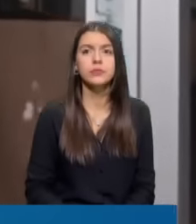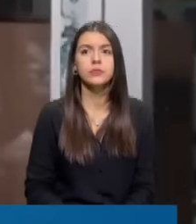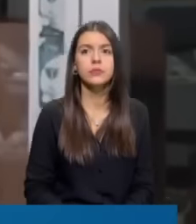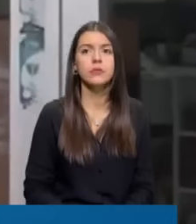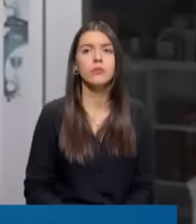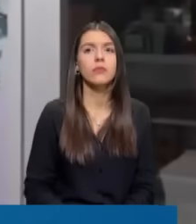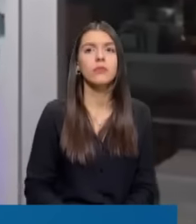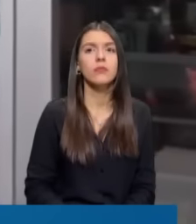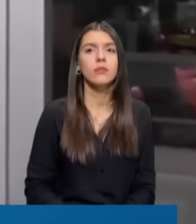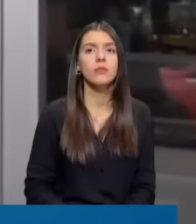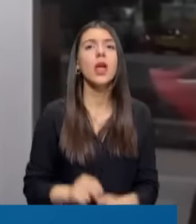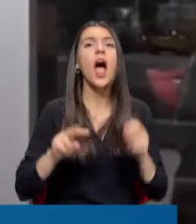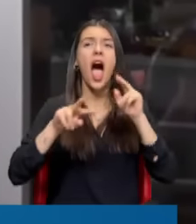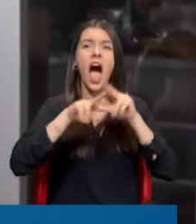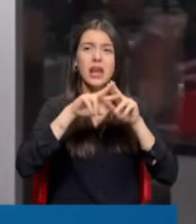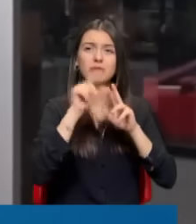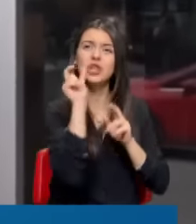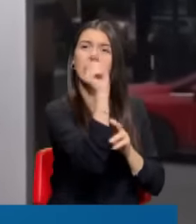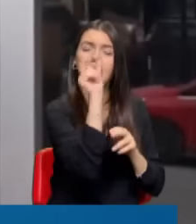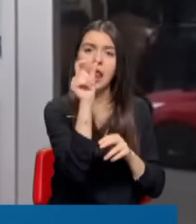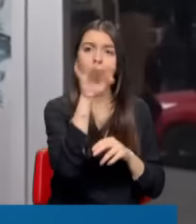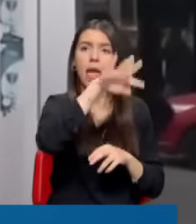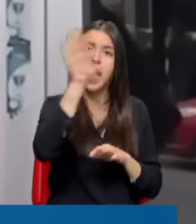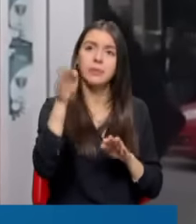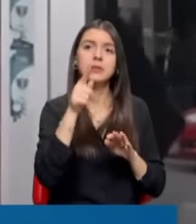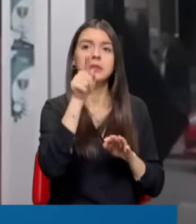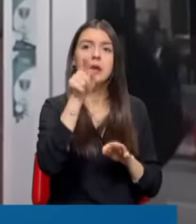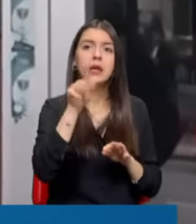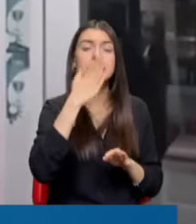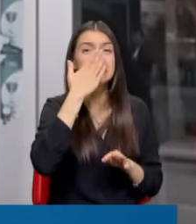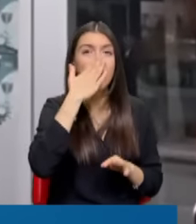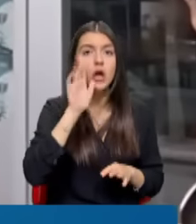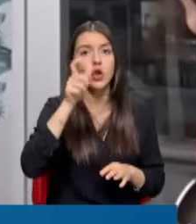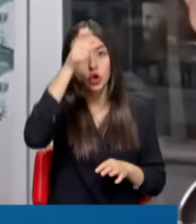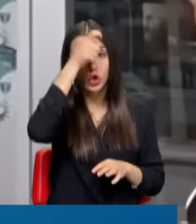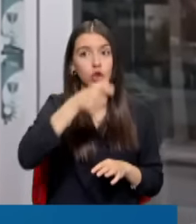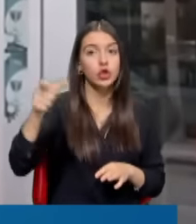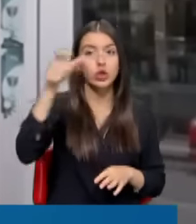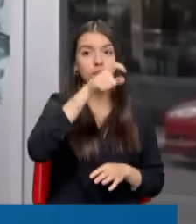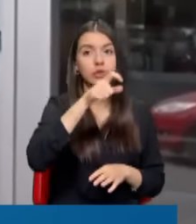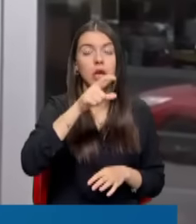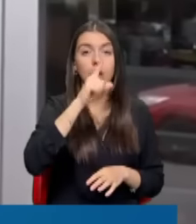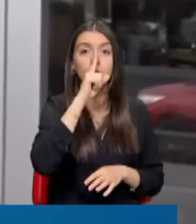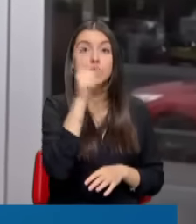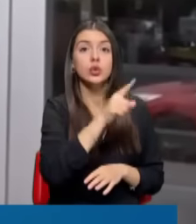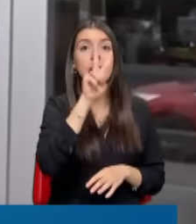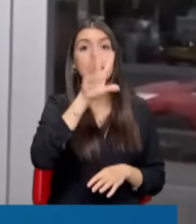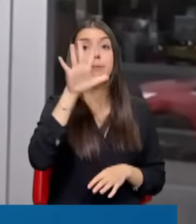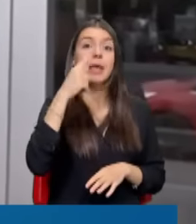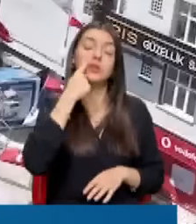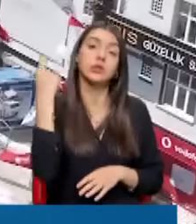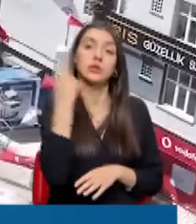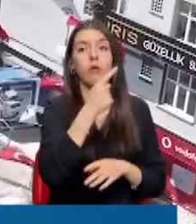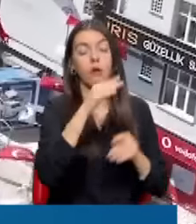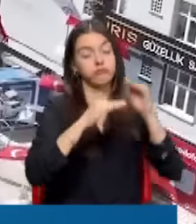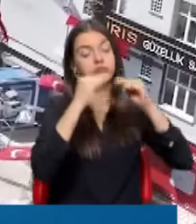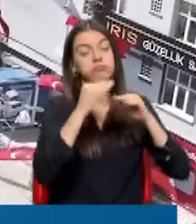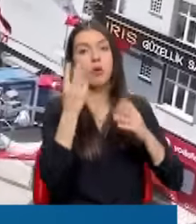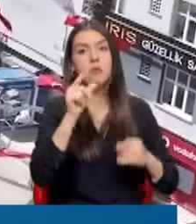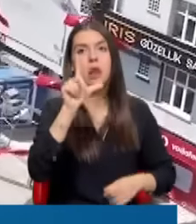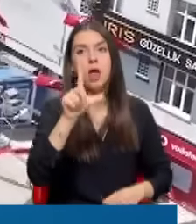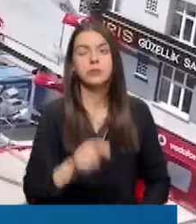Arapça kelimeleri, harfleri ancak Türkçe kelimelerin %25'i kadar yazabiliyorsunuz.